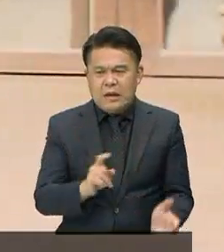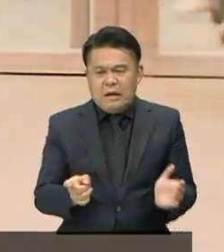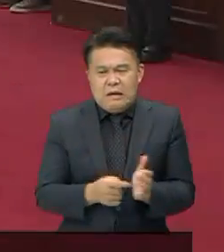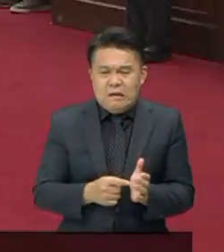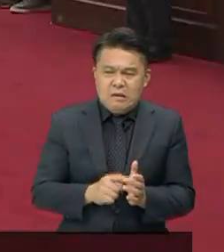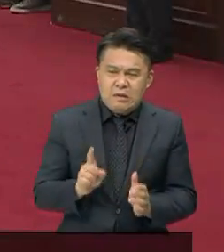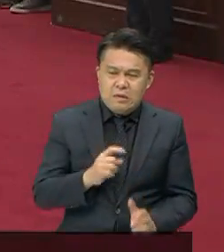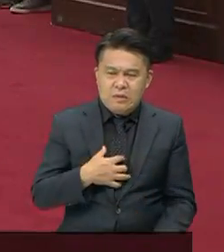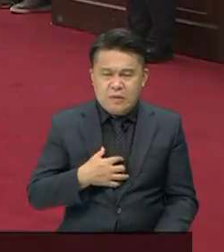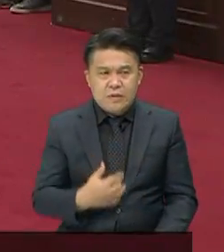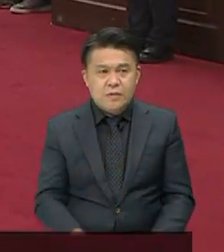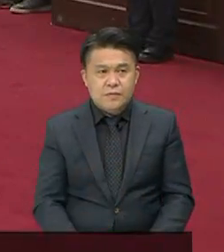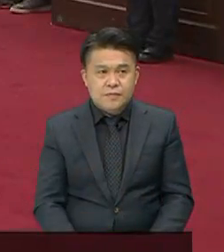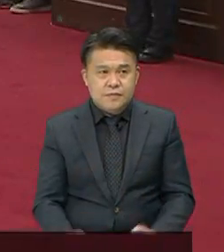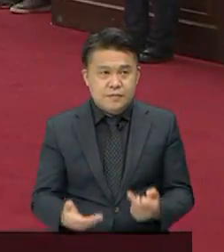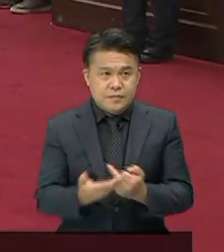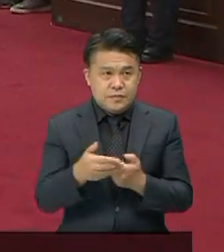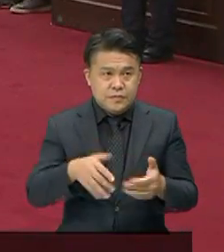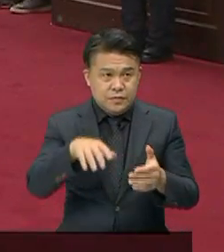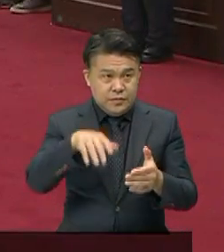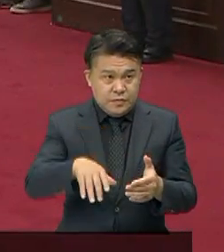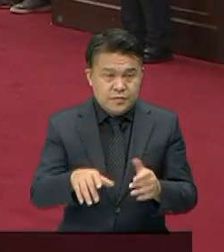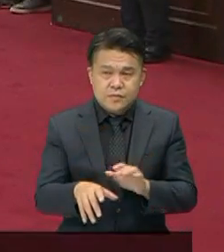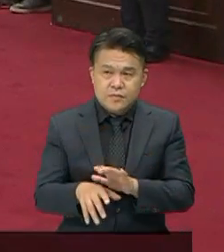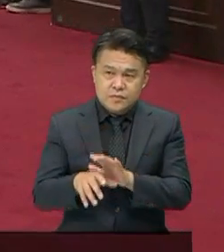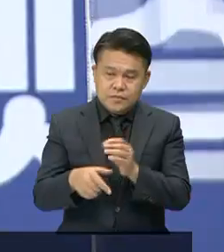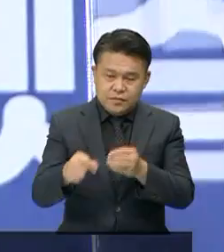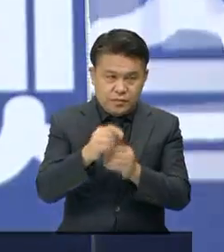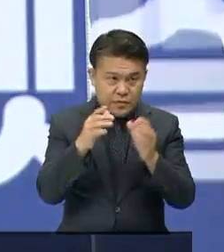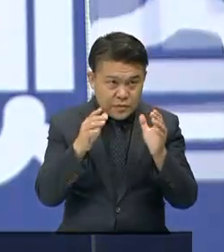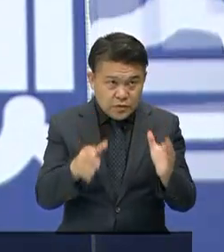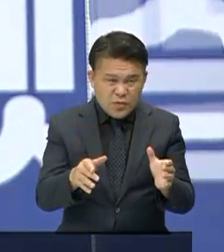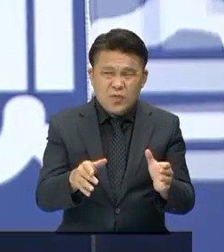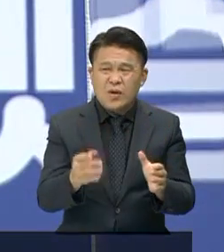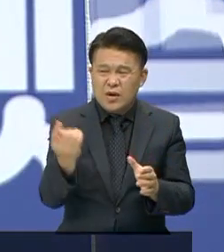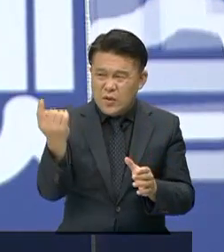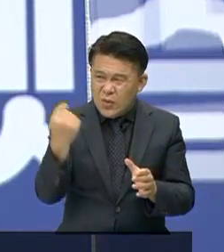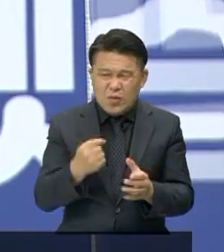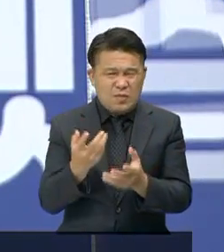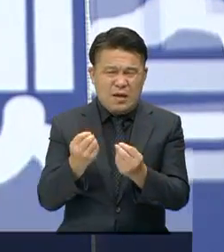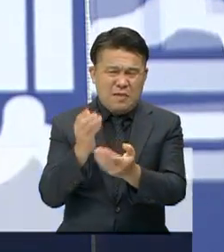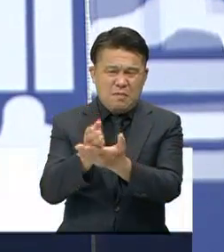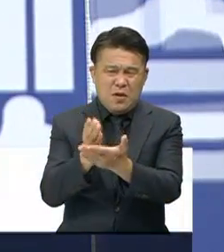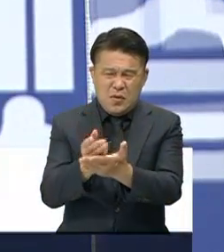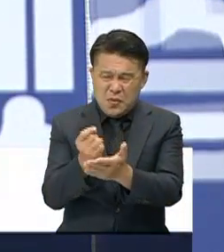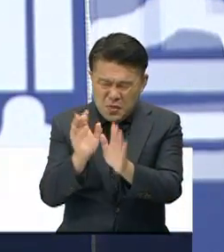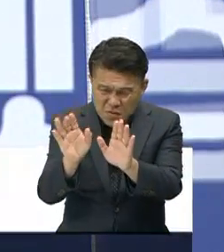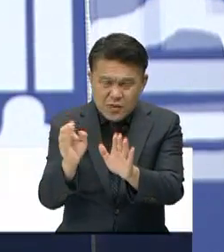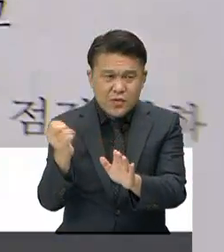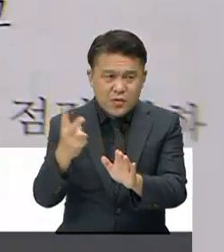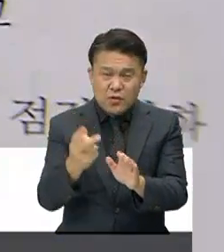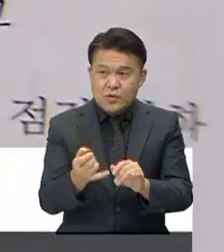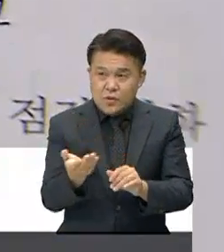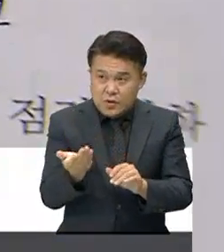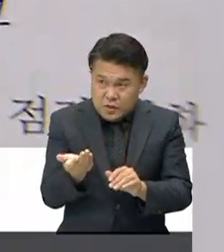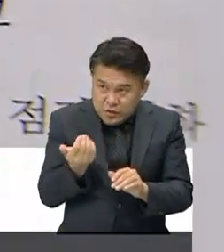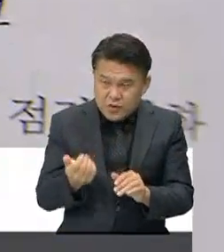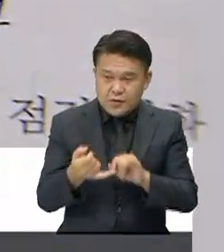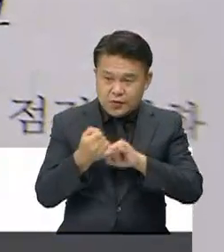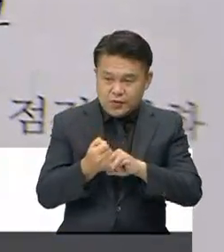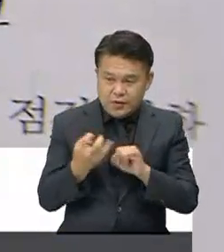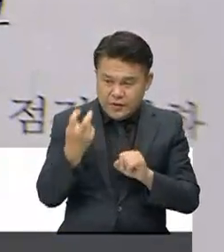걸렸습니다. 제주자치도는 추석 연휴 최소 규모의 고향 방문을 유도하고 반드시 진단검사를